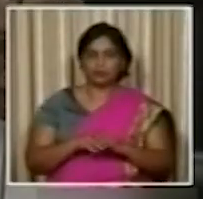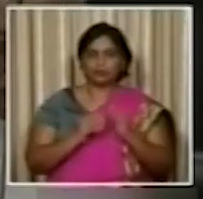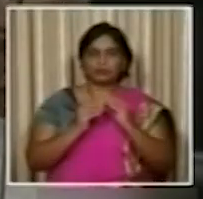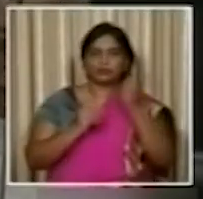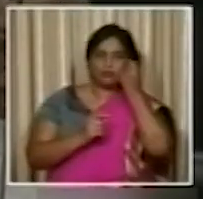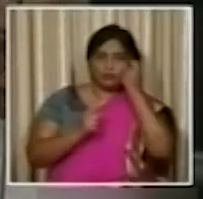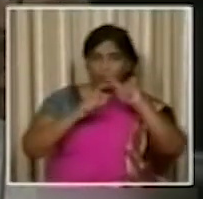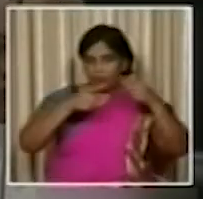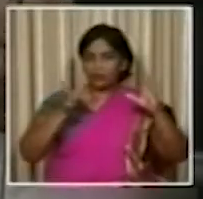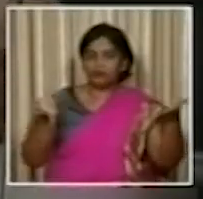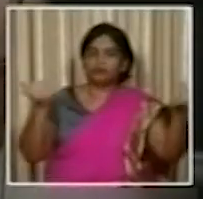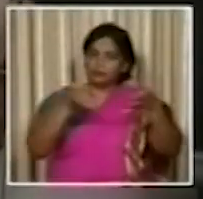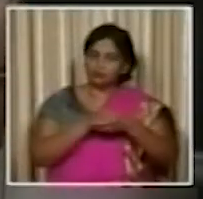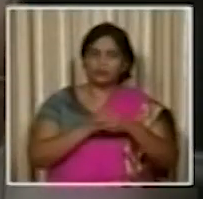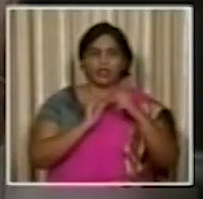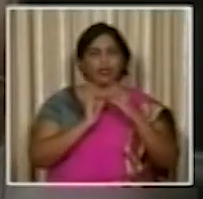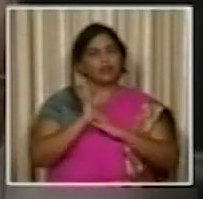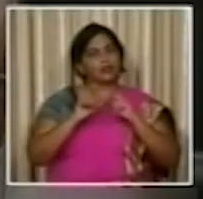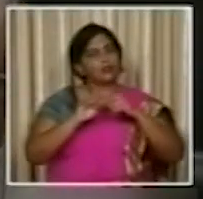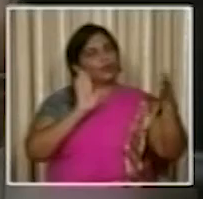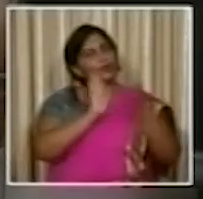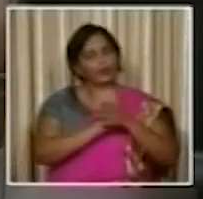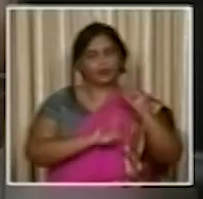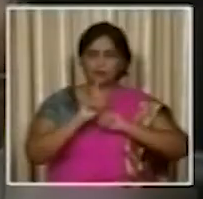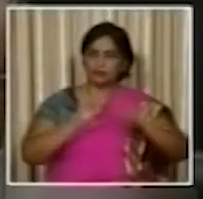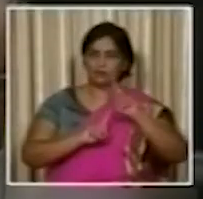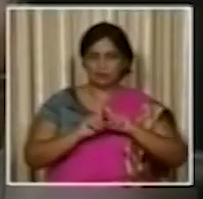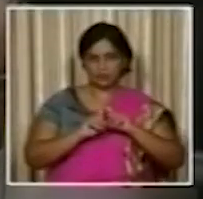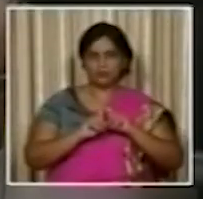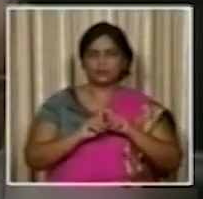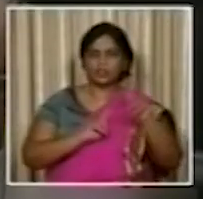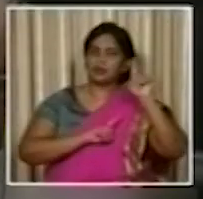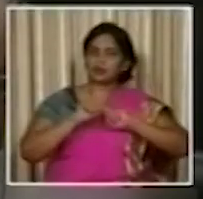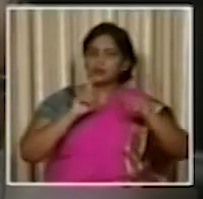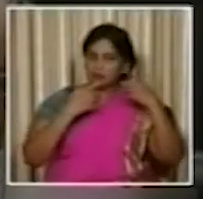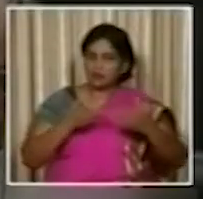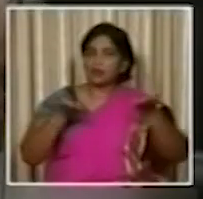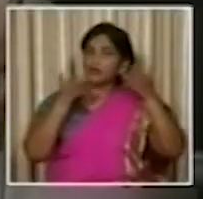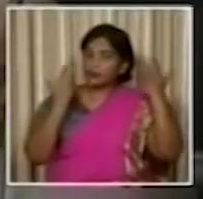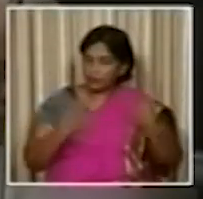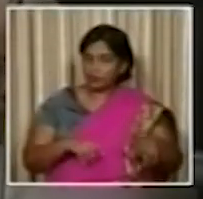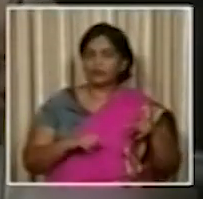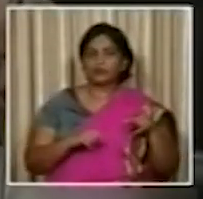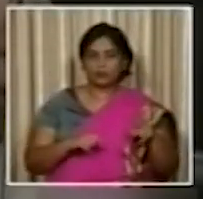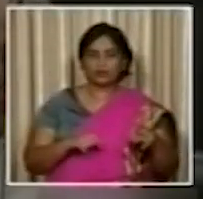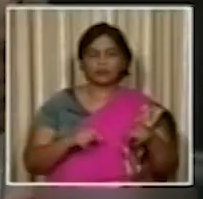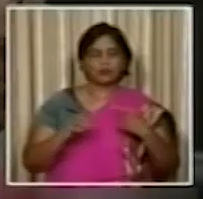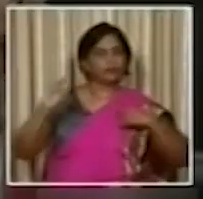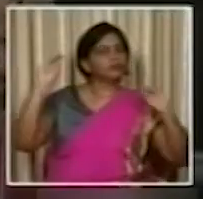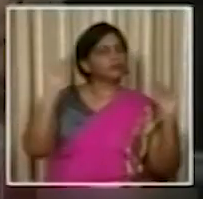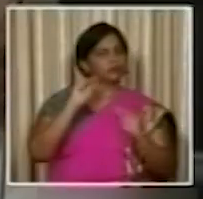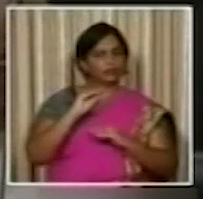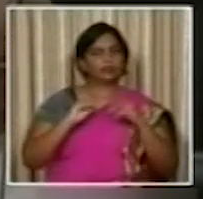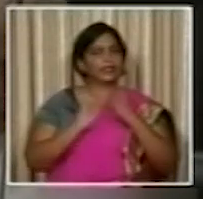குழுவோடு பேச்சுவார்த்தையை நடத்துவோம். அந்த பேச்சுவார்த்தையின் பின்னர் அதன் உள்ளடக்கங்களை வைத்து சட்ட மூலத்தை பாராளுமன்றத்தில் சமர்ப்பிக்கின்றேன்.